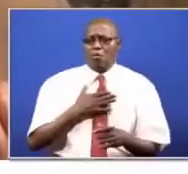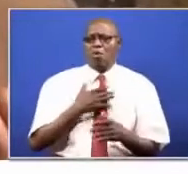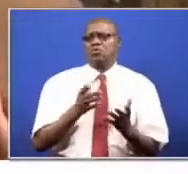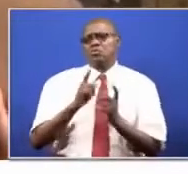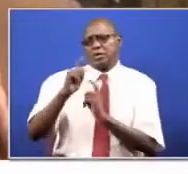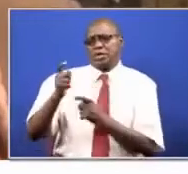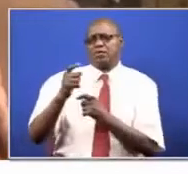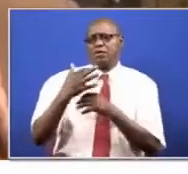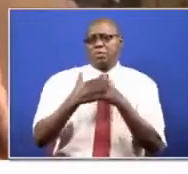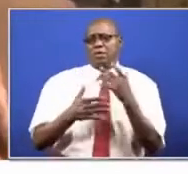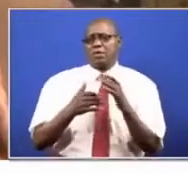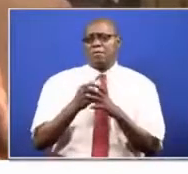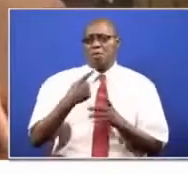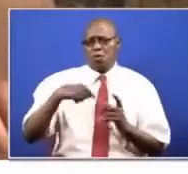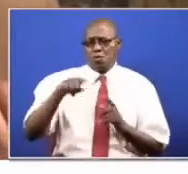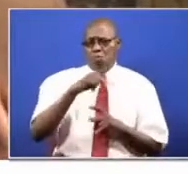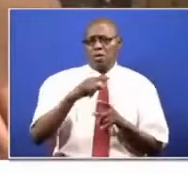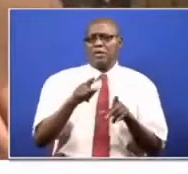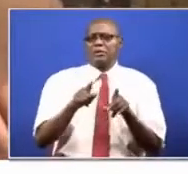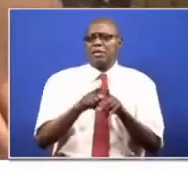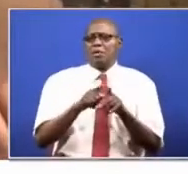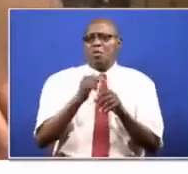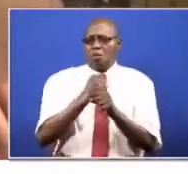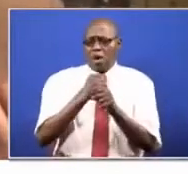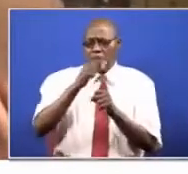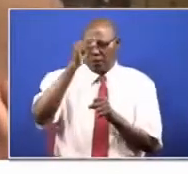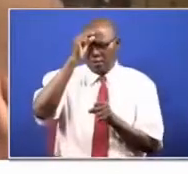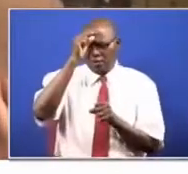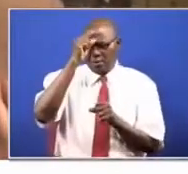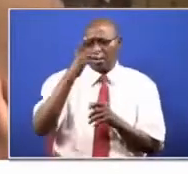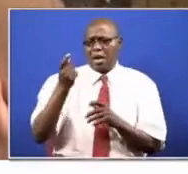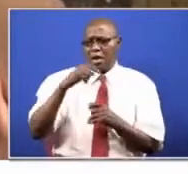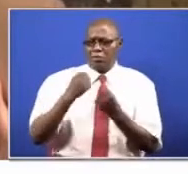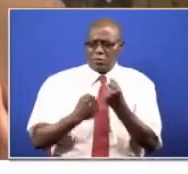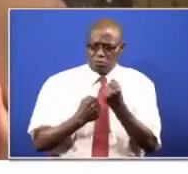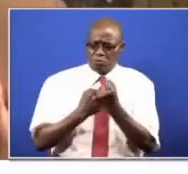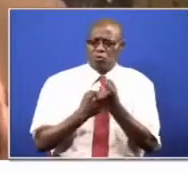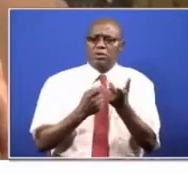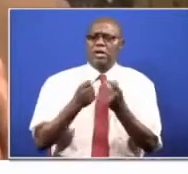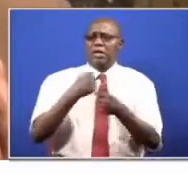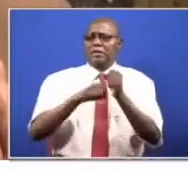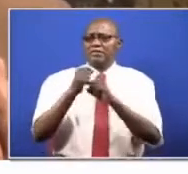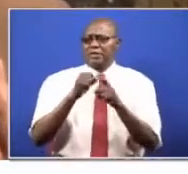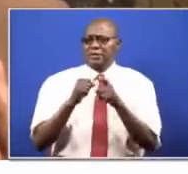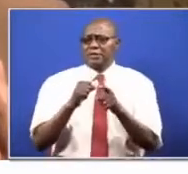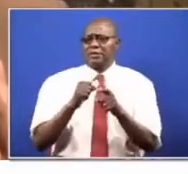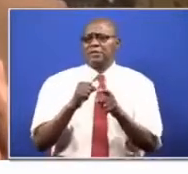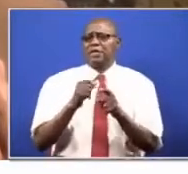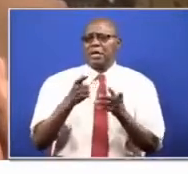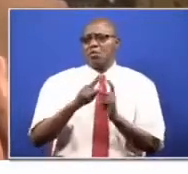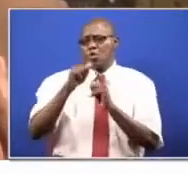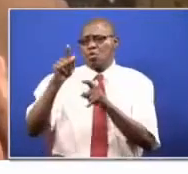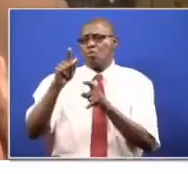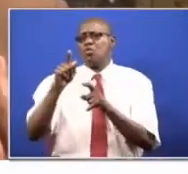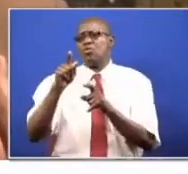Sisi kama washirika wa serikali tumekuja kuunga mkono juhudi hizi. Ikikumbukwa tunapoenda katika uchaguzi,